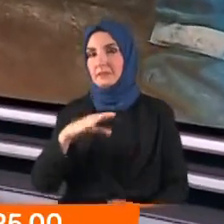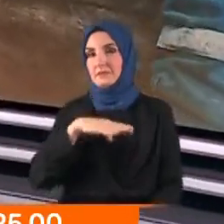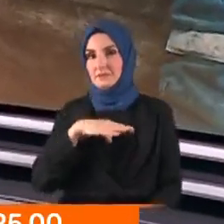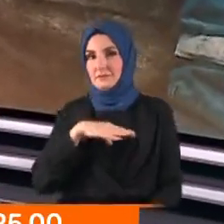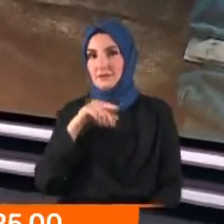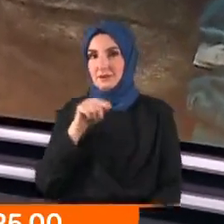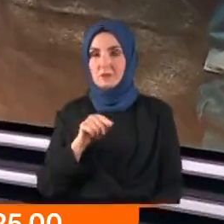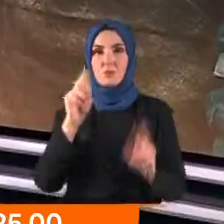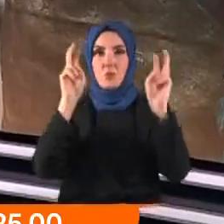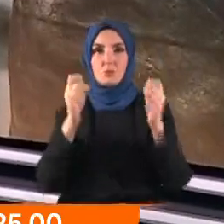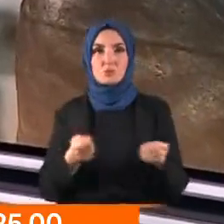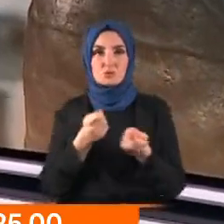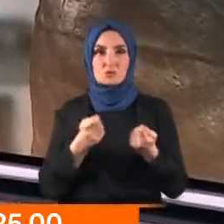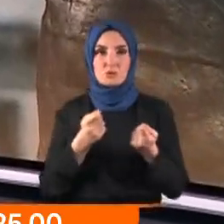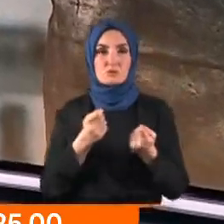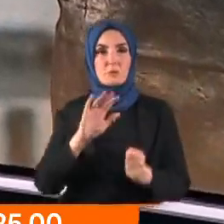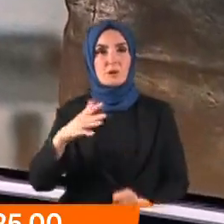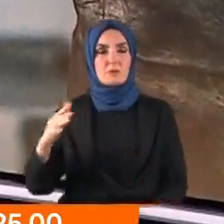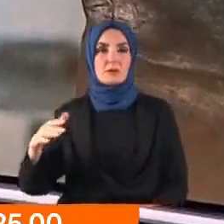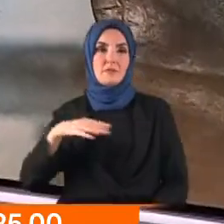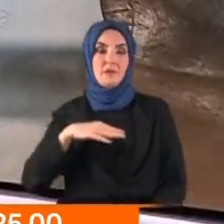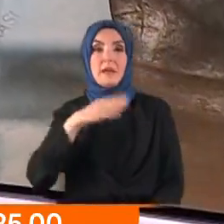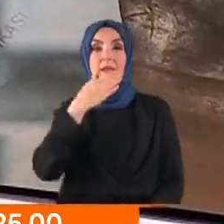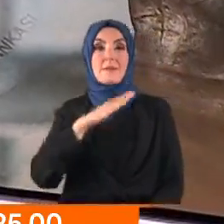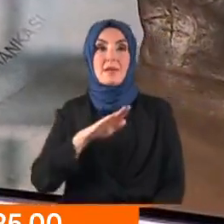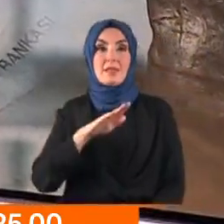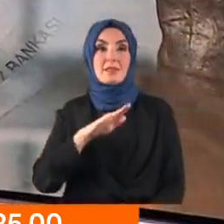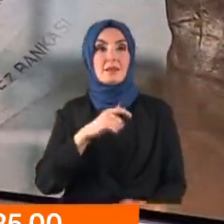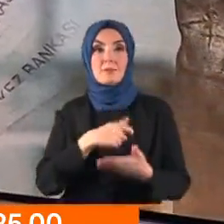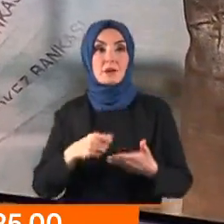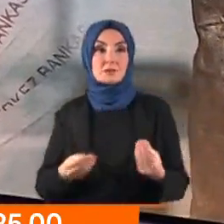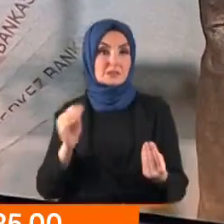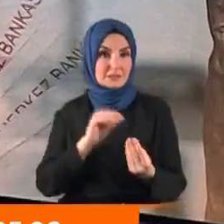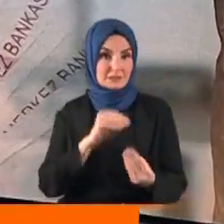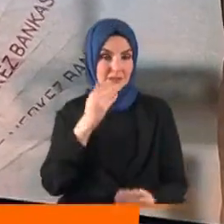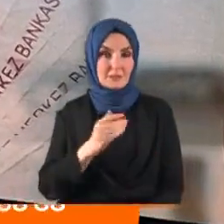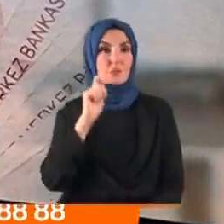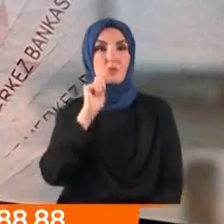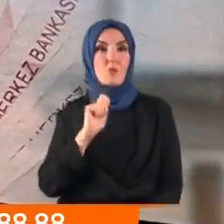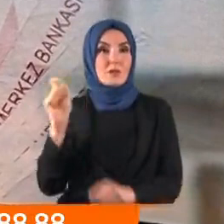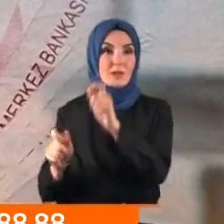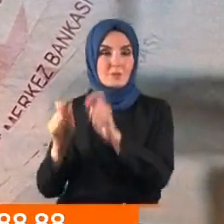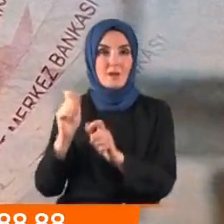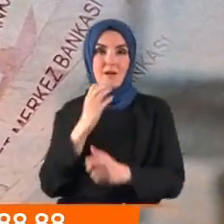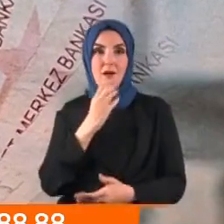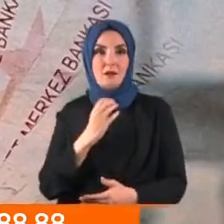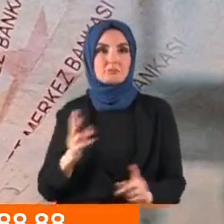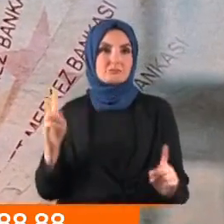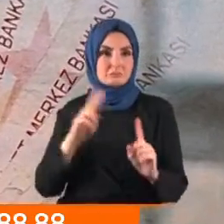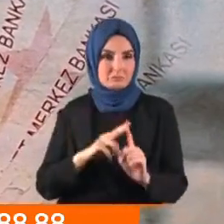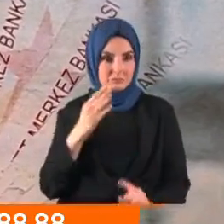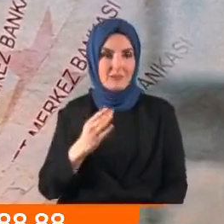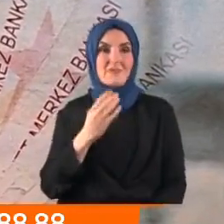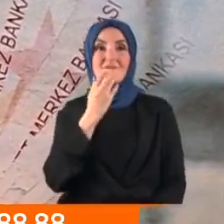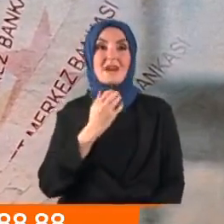başlık bu değil. Emekli maaşlarına yapılacak zam, sözleşmeli personelin kadroya alınması ve vergi dilimleriyle ilgili atılacak adımlar da var.